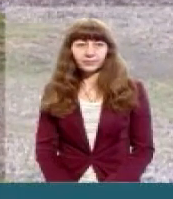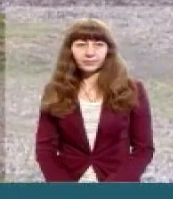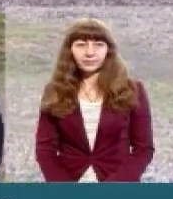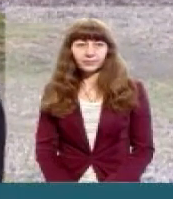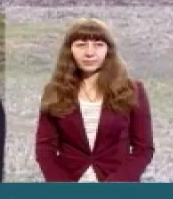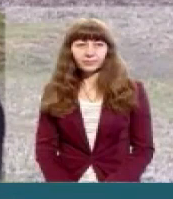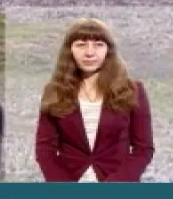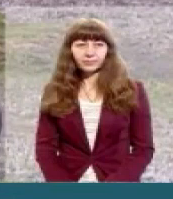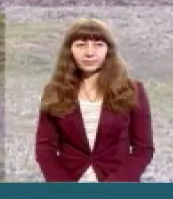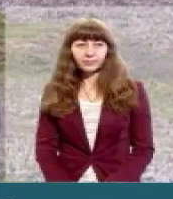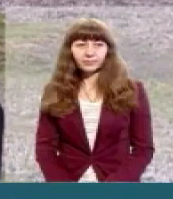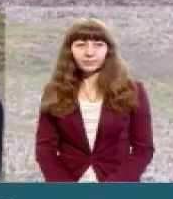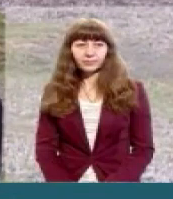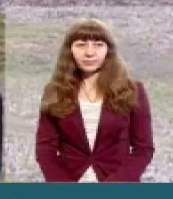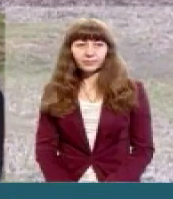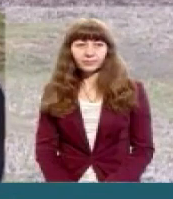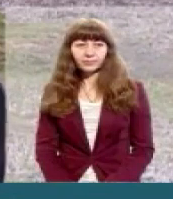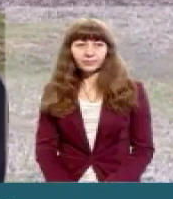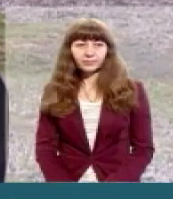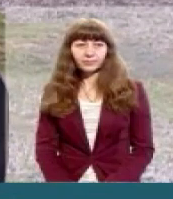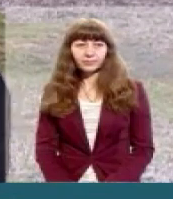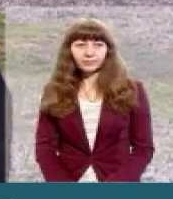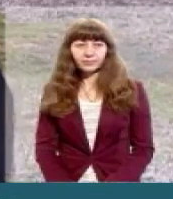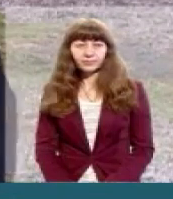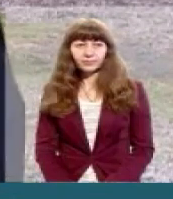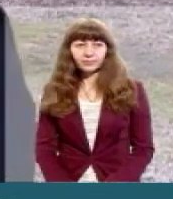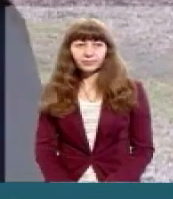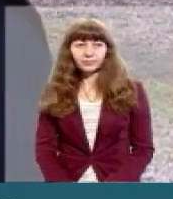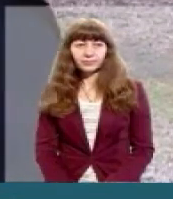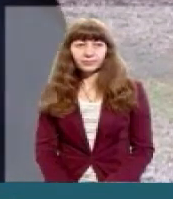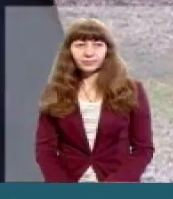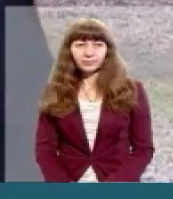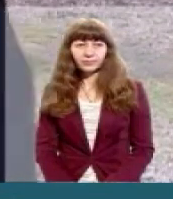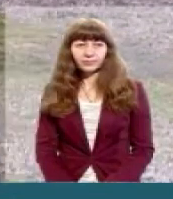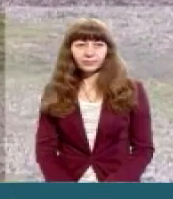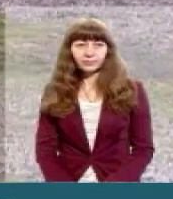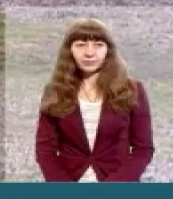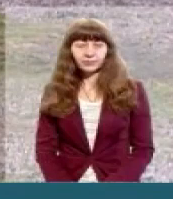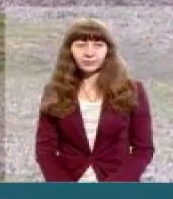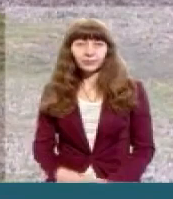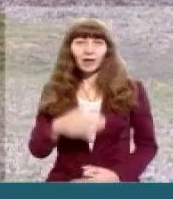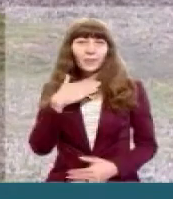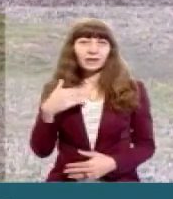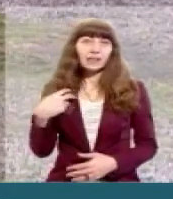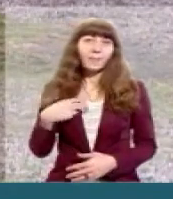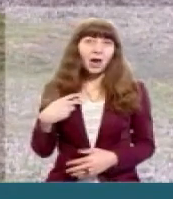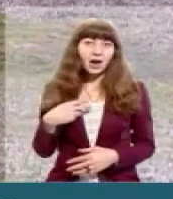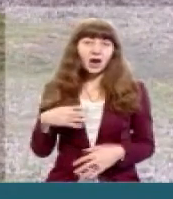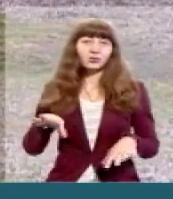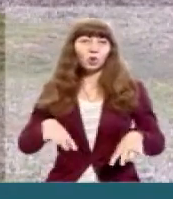адамдар неге қойларын шалат, әкелімден бізге әкеп қой сатылады ғой, негізінде сол шалған